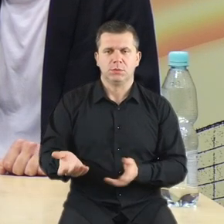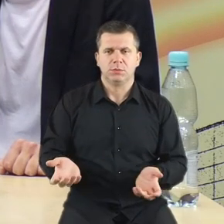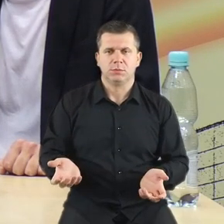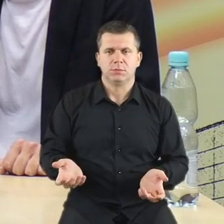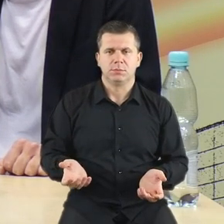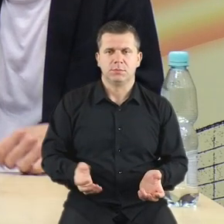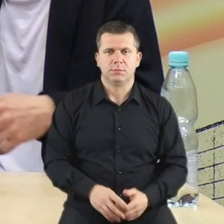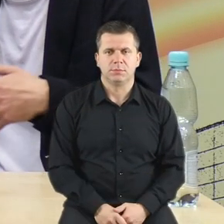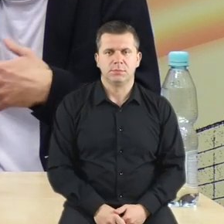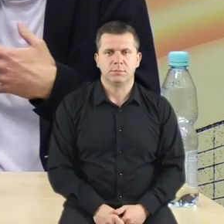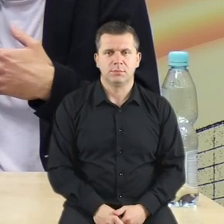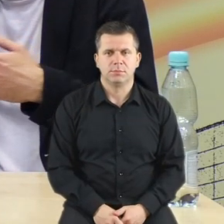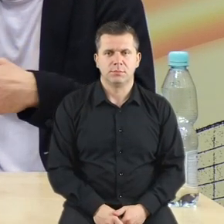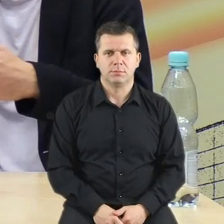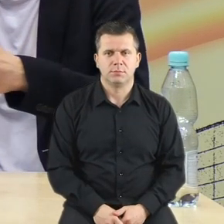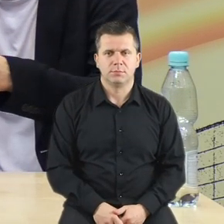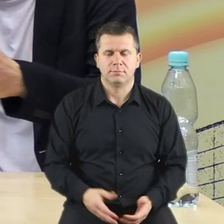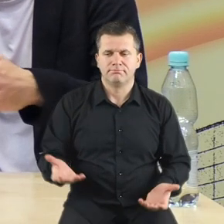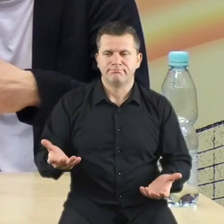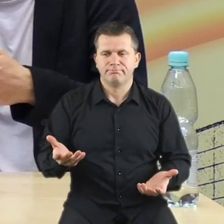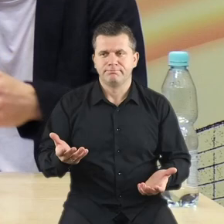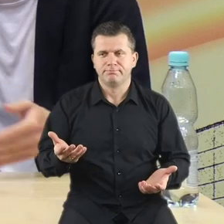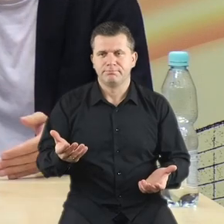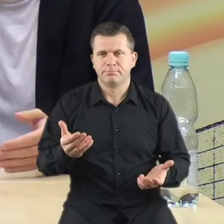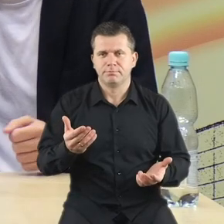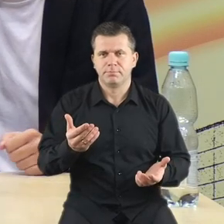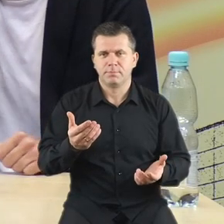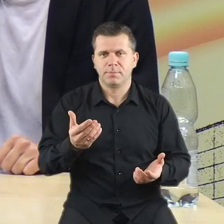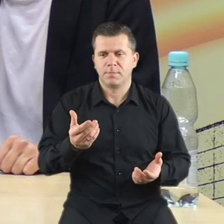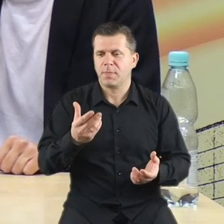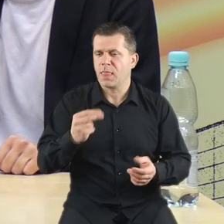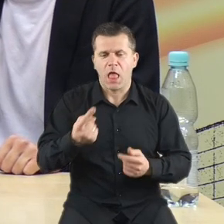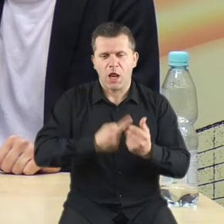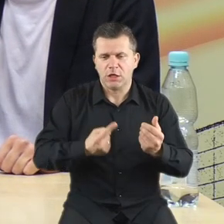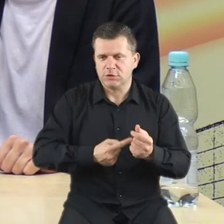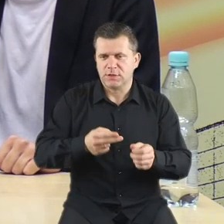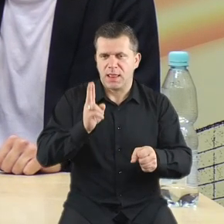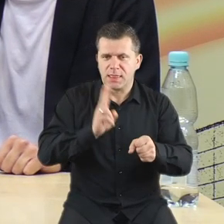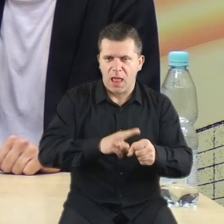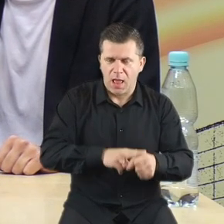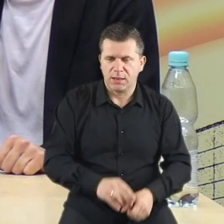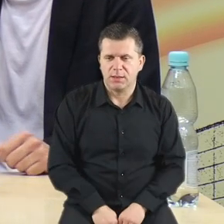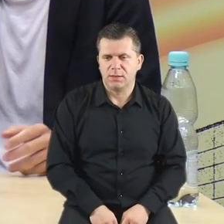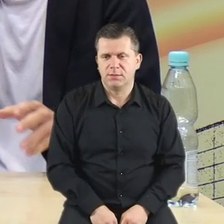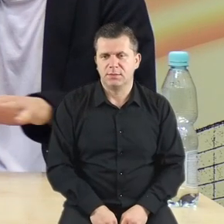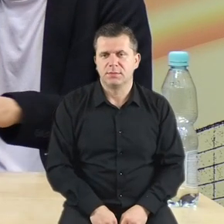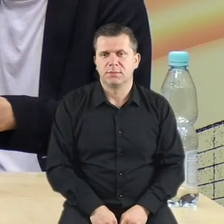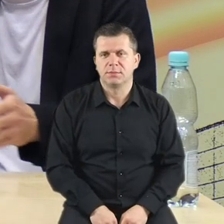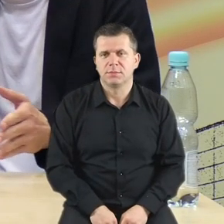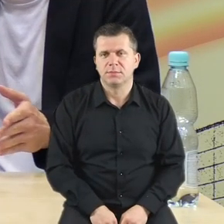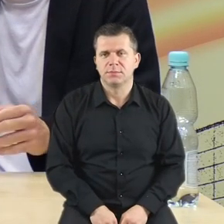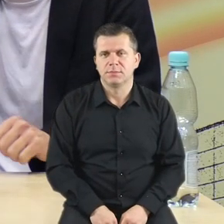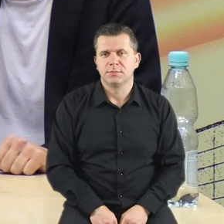i może to no, nie opowiada, tu nie liczą się daty, nie liczą się